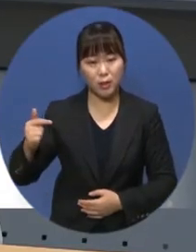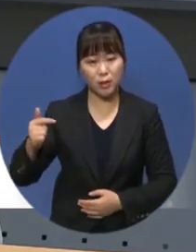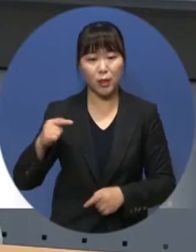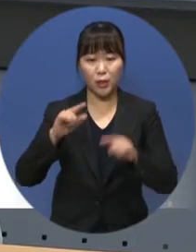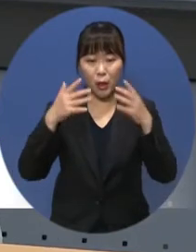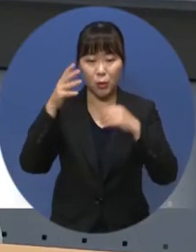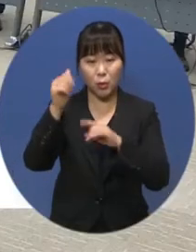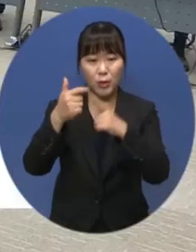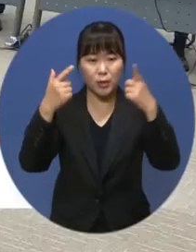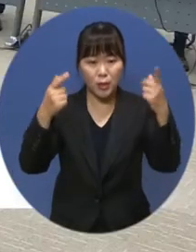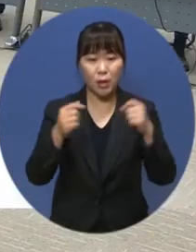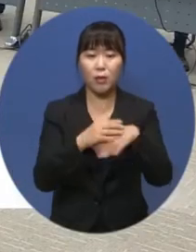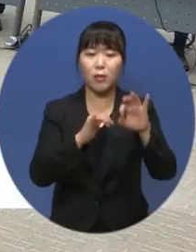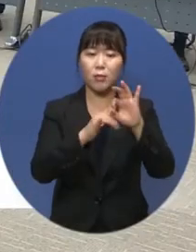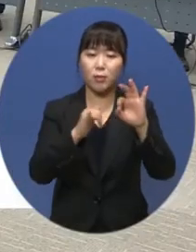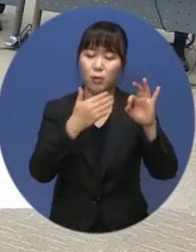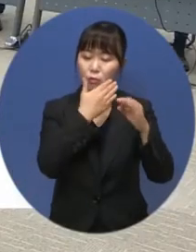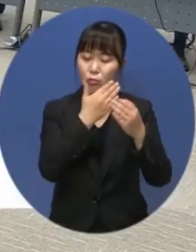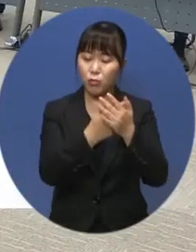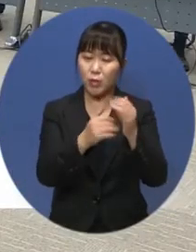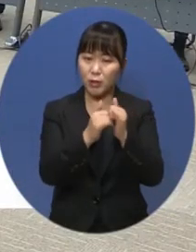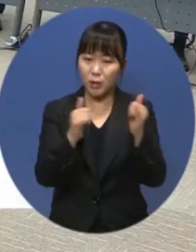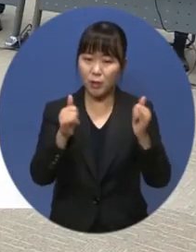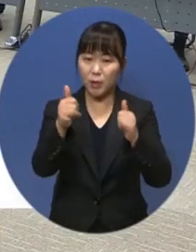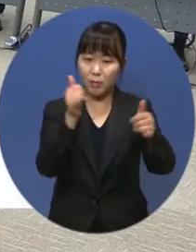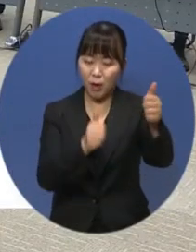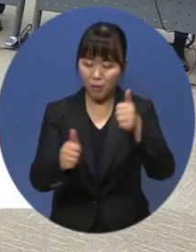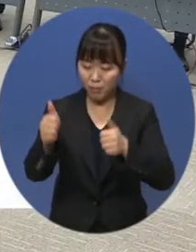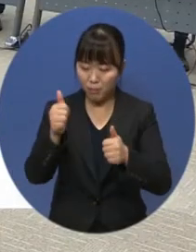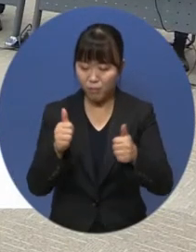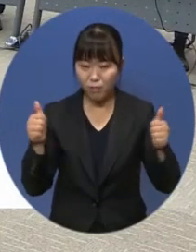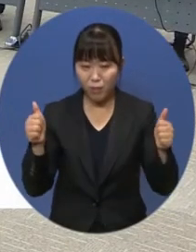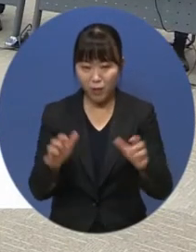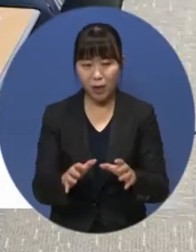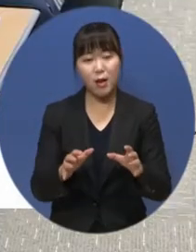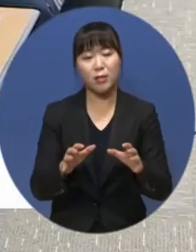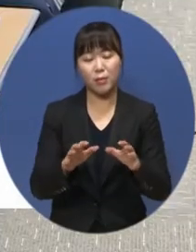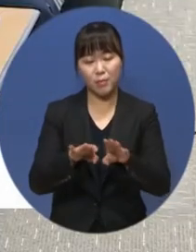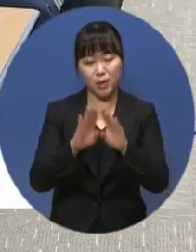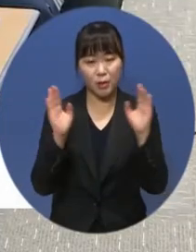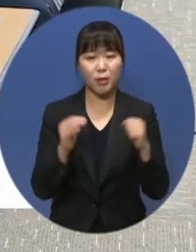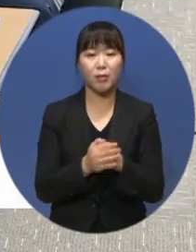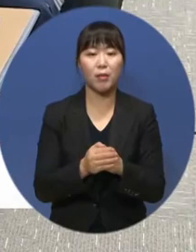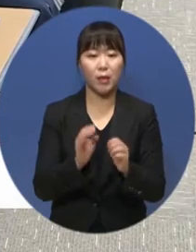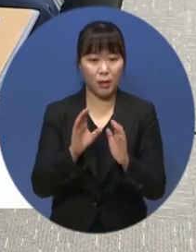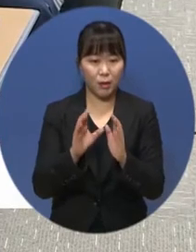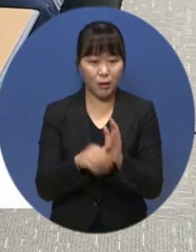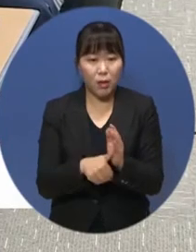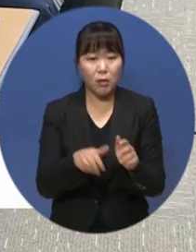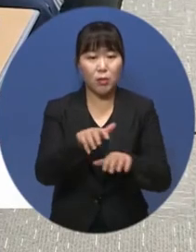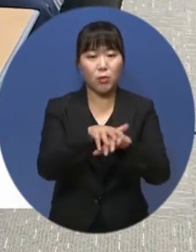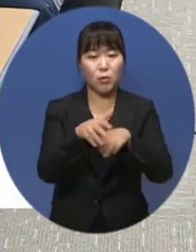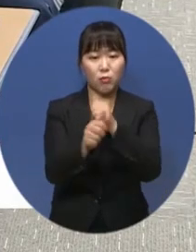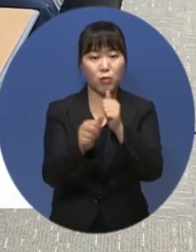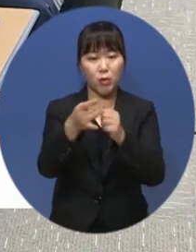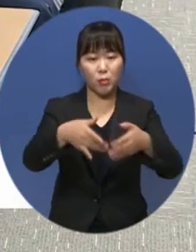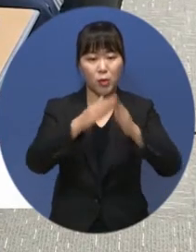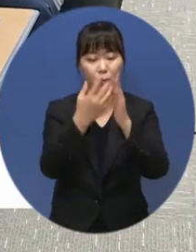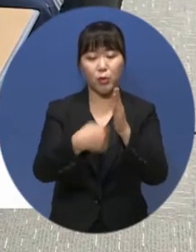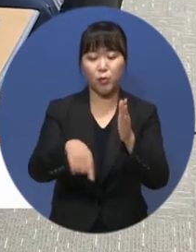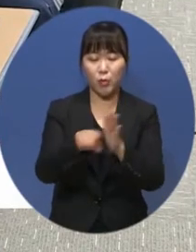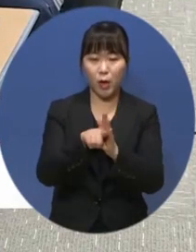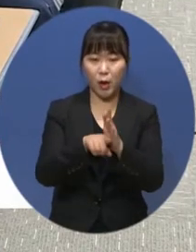등 10여명의 주요 인사들이 참여한 가운데 개최됐습니다 이날 참석자들은 조직 위원회 설립을 위한